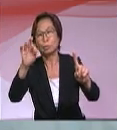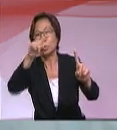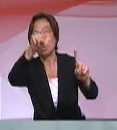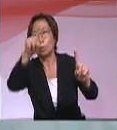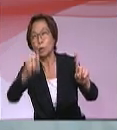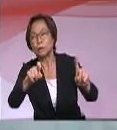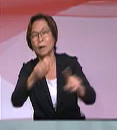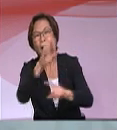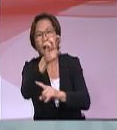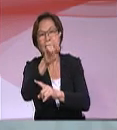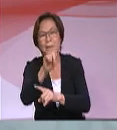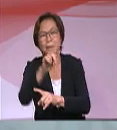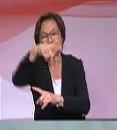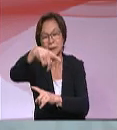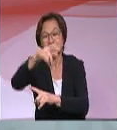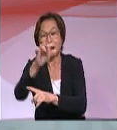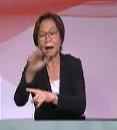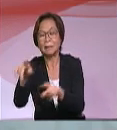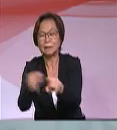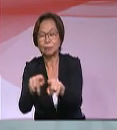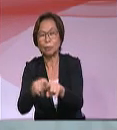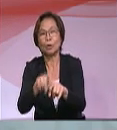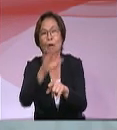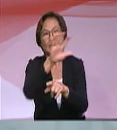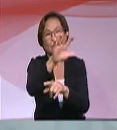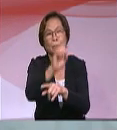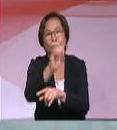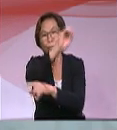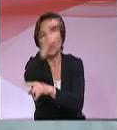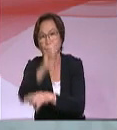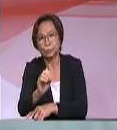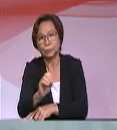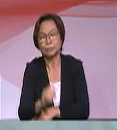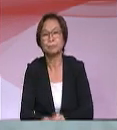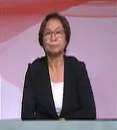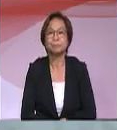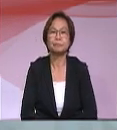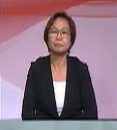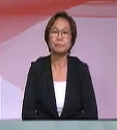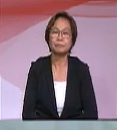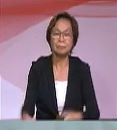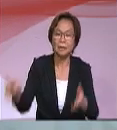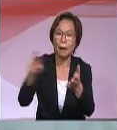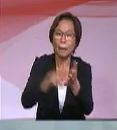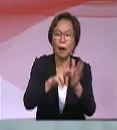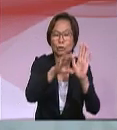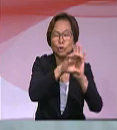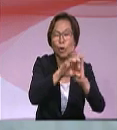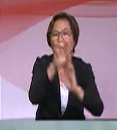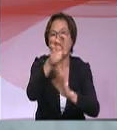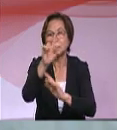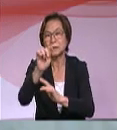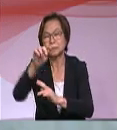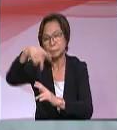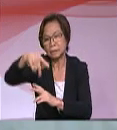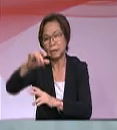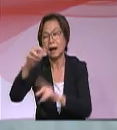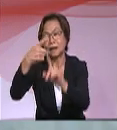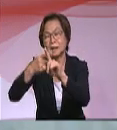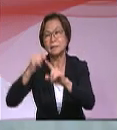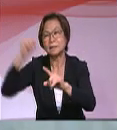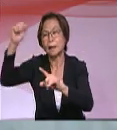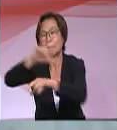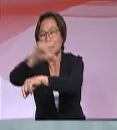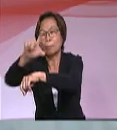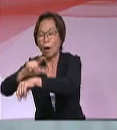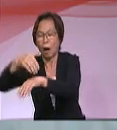ujian RT-PCR iaitu bersamaan dengan 50%. Juga dimaklumkan laporan sampel RT-PCR dari Sabah dan